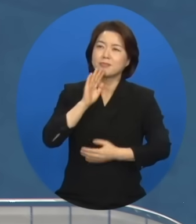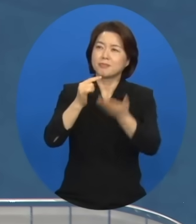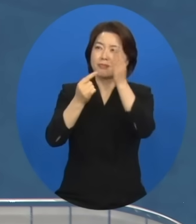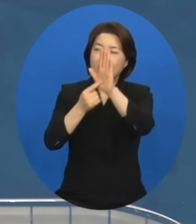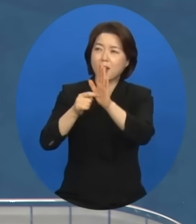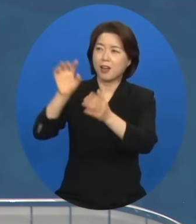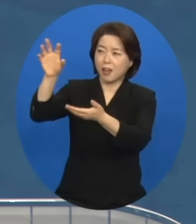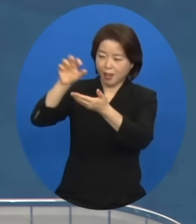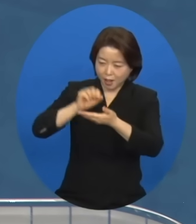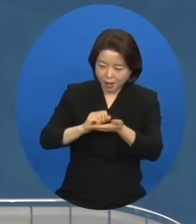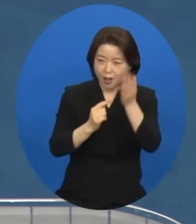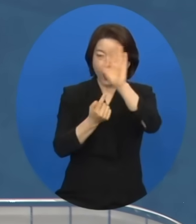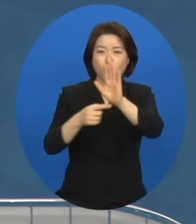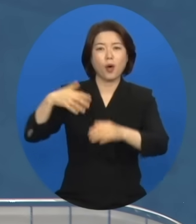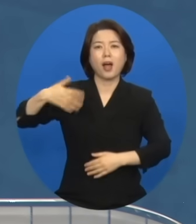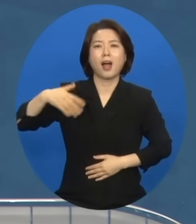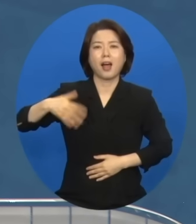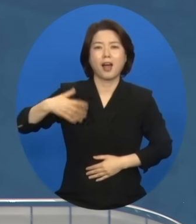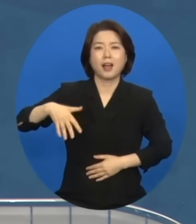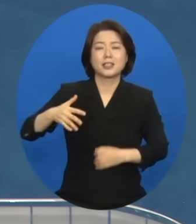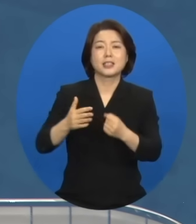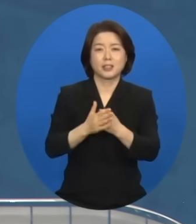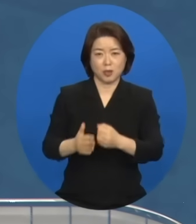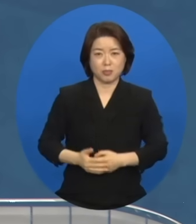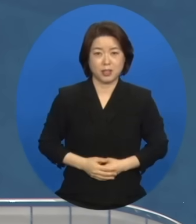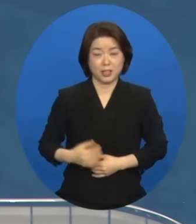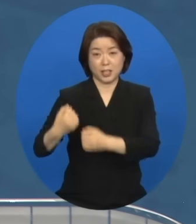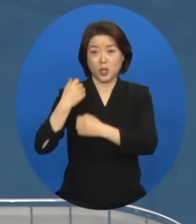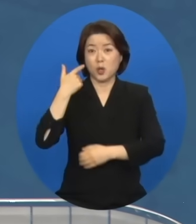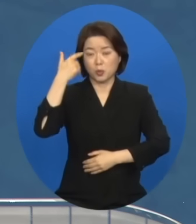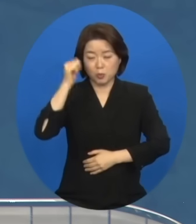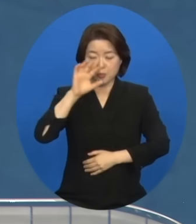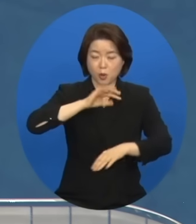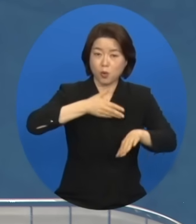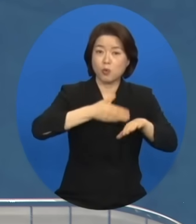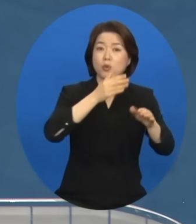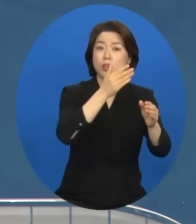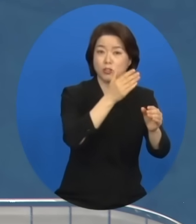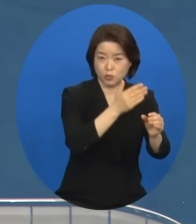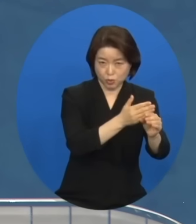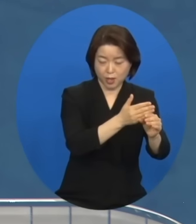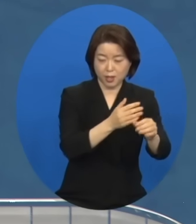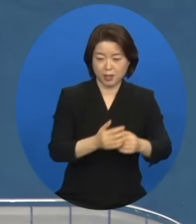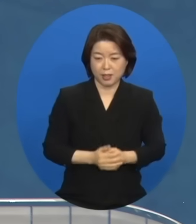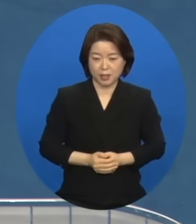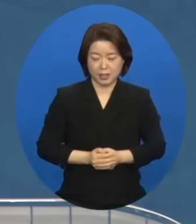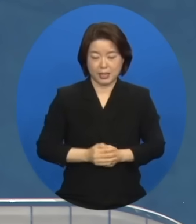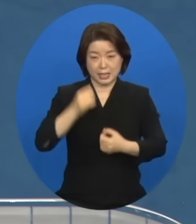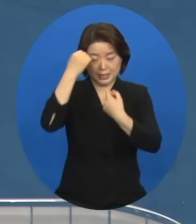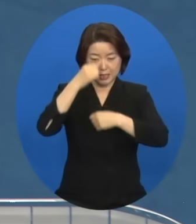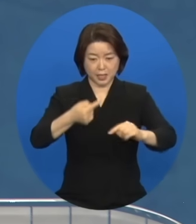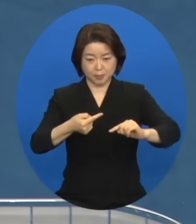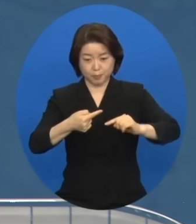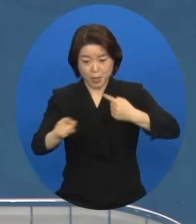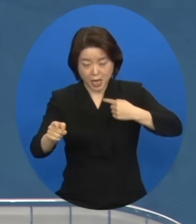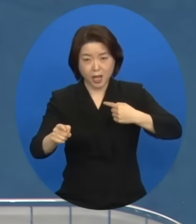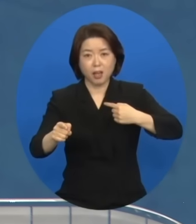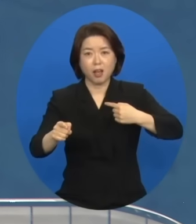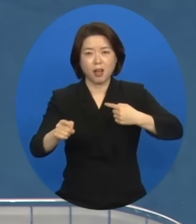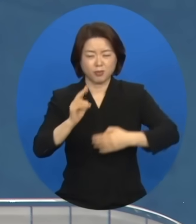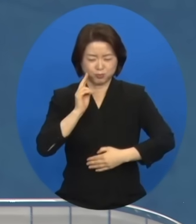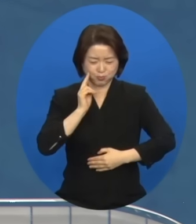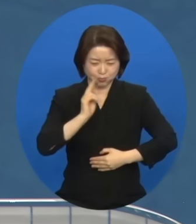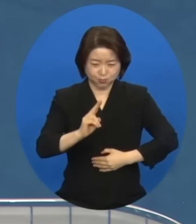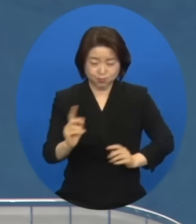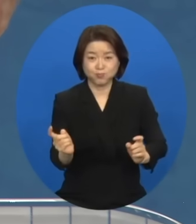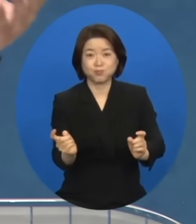것이었습니다. 제가 군목 훈련을 받다가 다리가 부러지는 중상을 당했는데